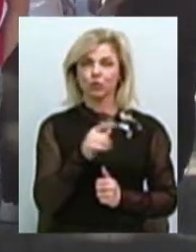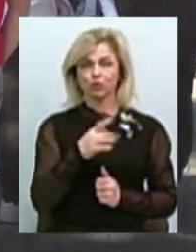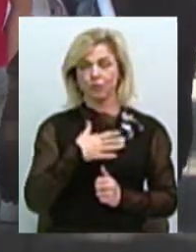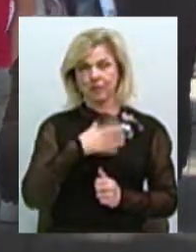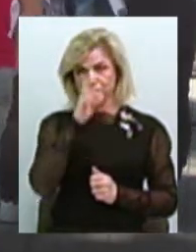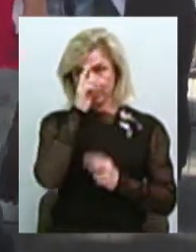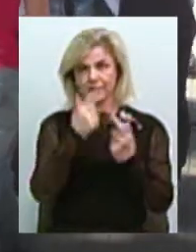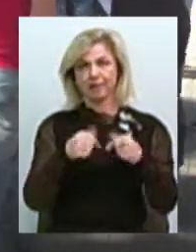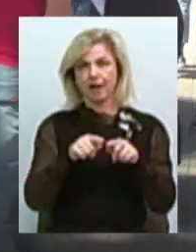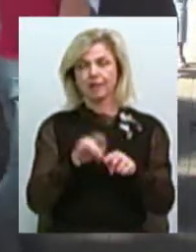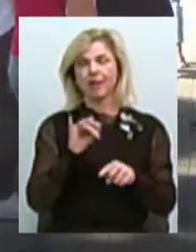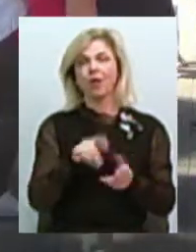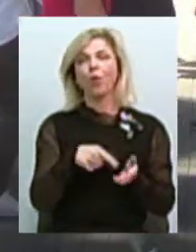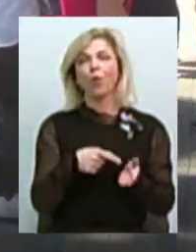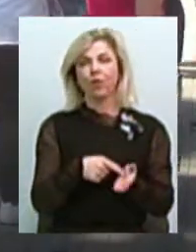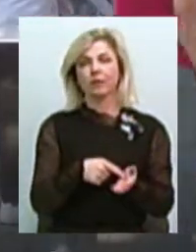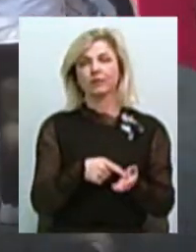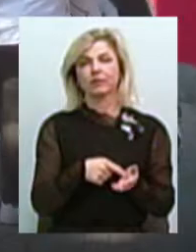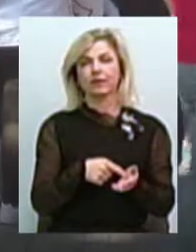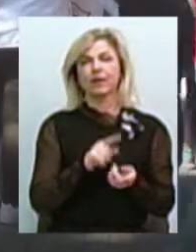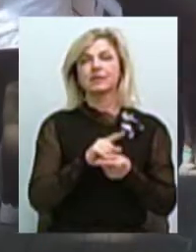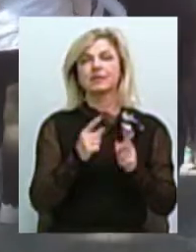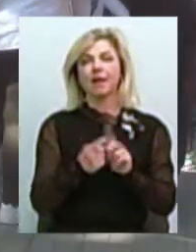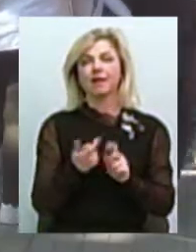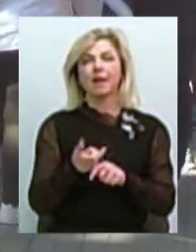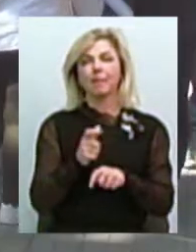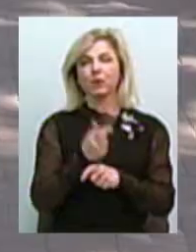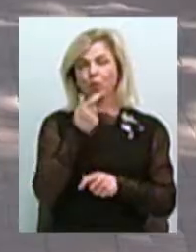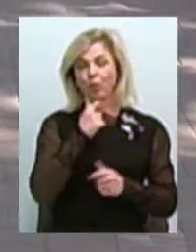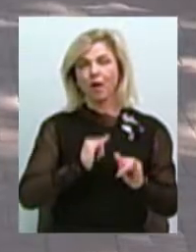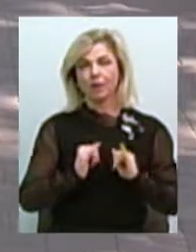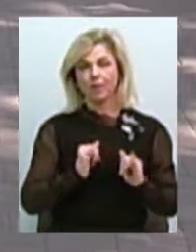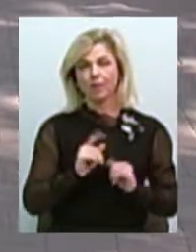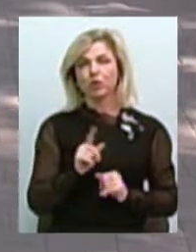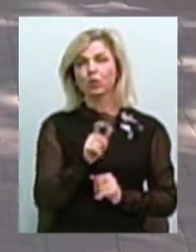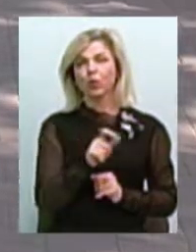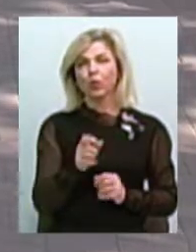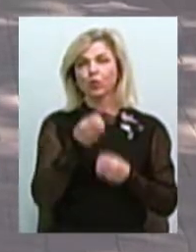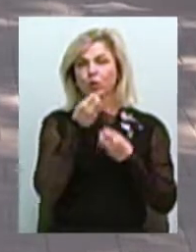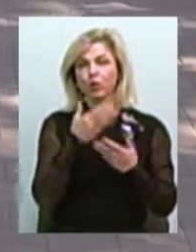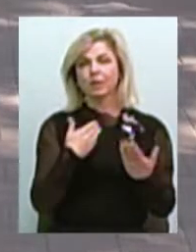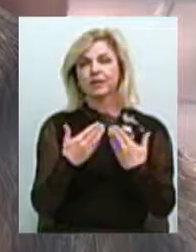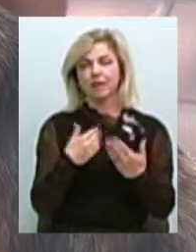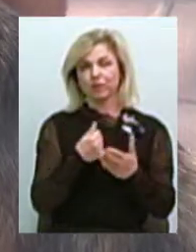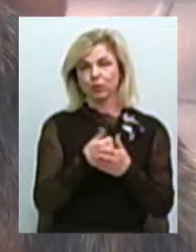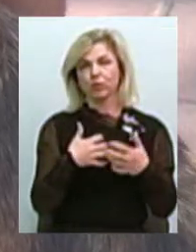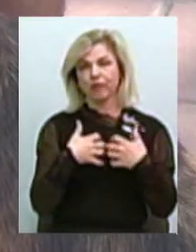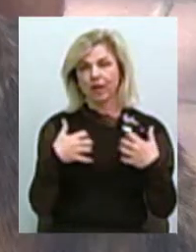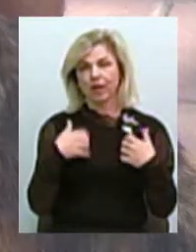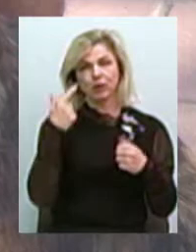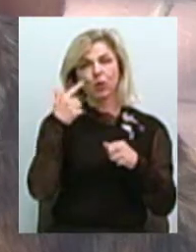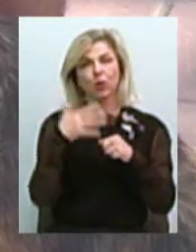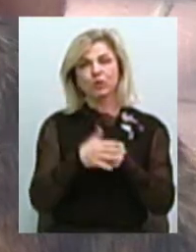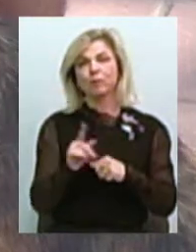Я хочу, щоб наша країна, наше місто стали більш гуманними, щоб люди добре ставилися до тварин, розуміли, що